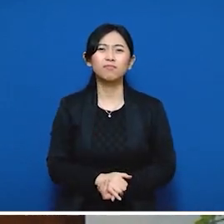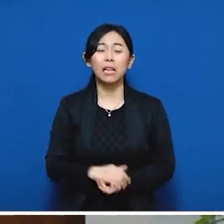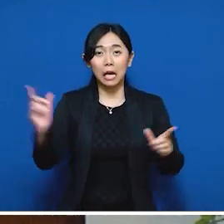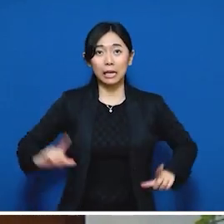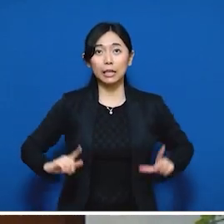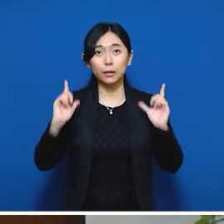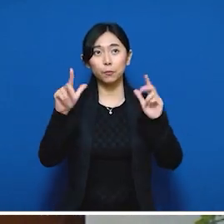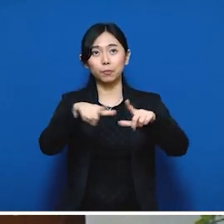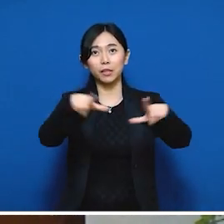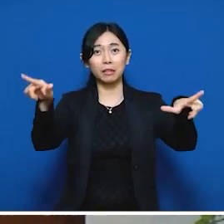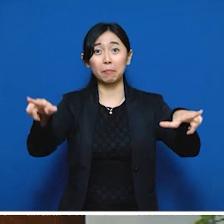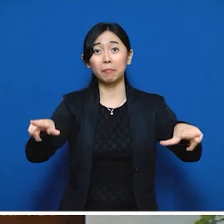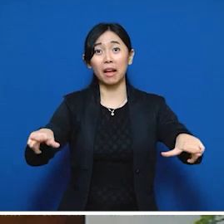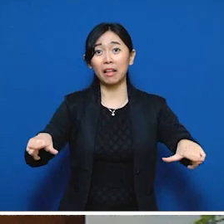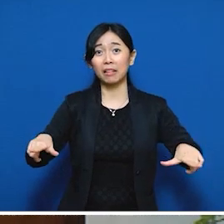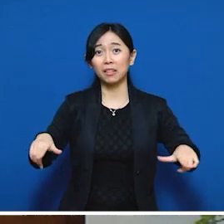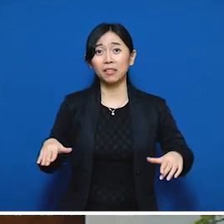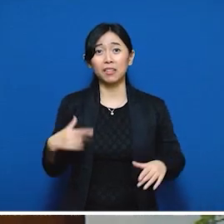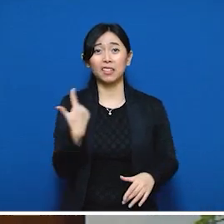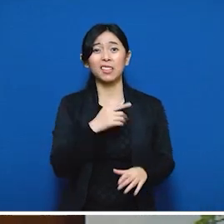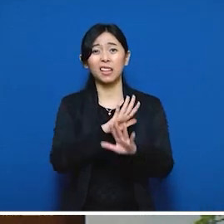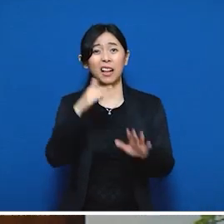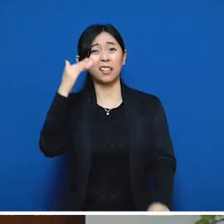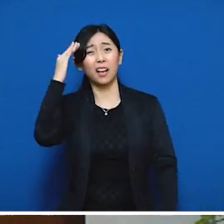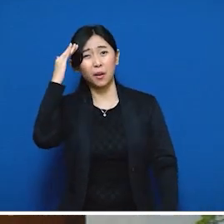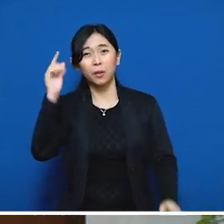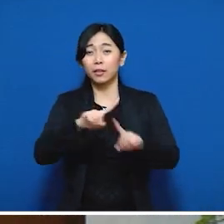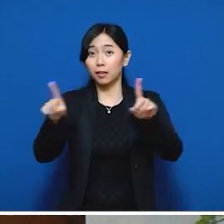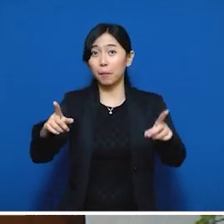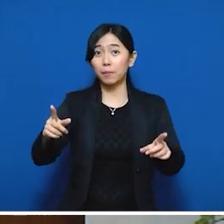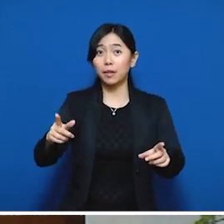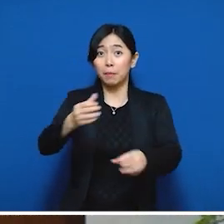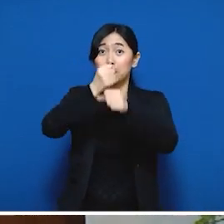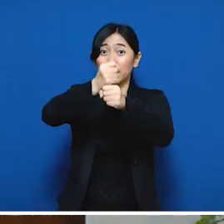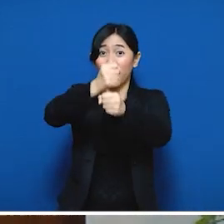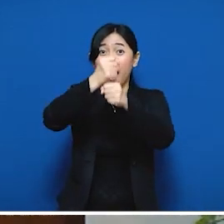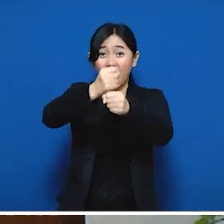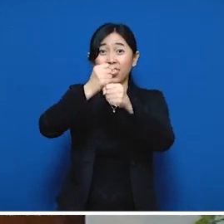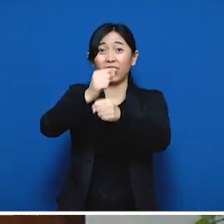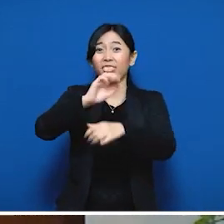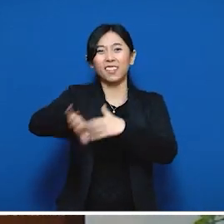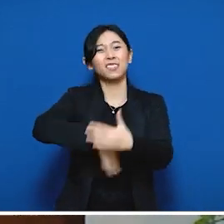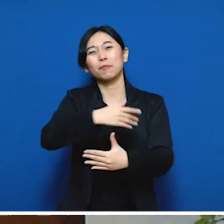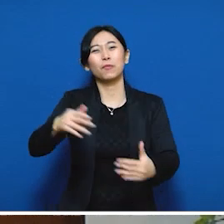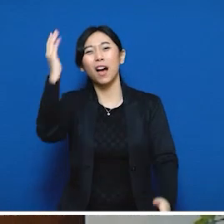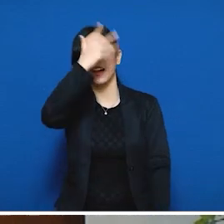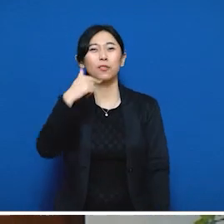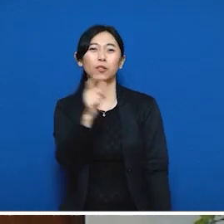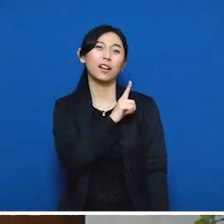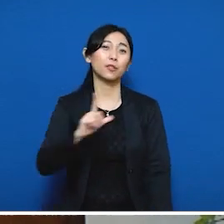Hidup di tempat pengasingan sekian tahun bisa survive, itu juga karena anugerah Tuhan.